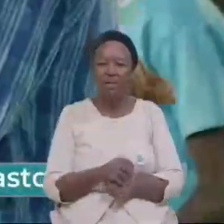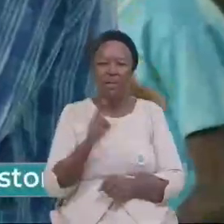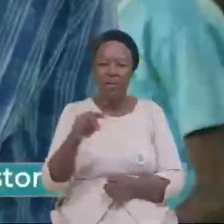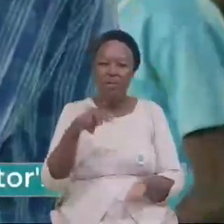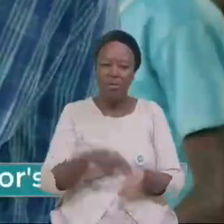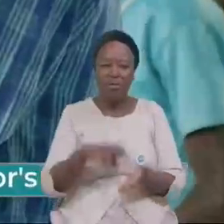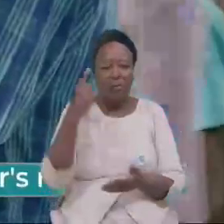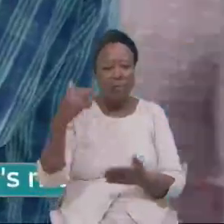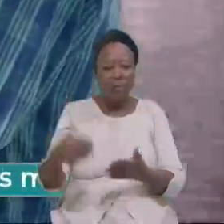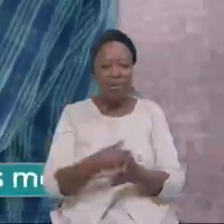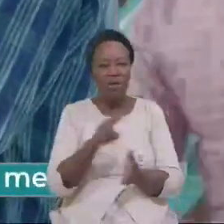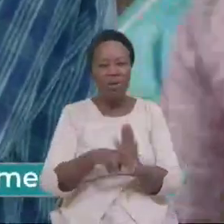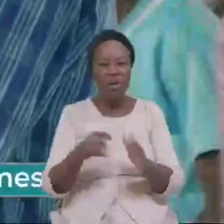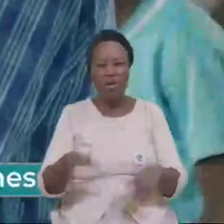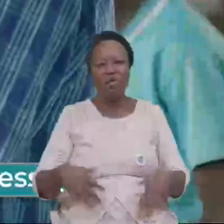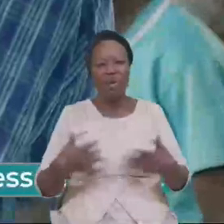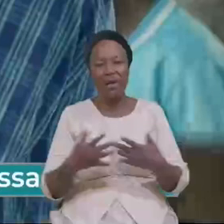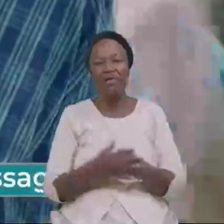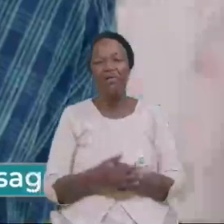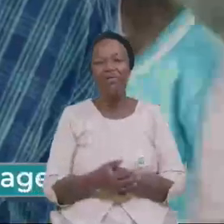Vous êtes tenu pour la nouveauté de vie.